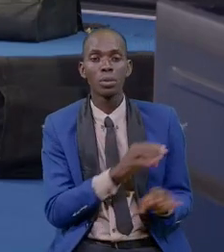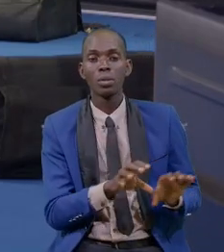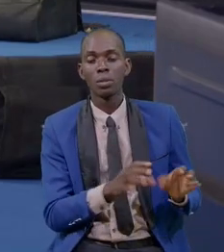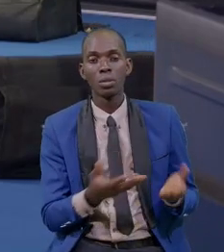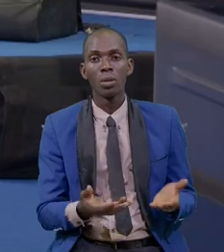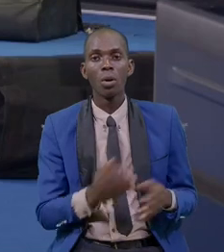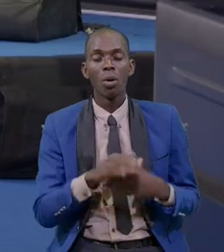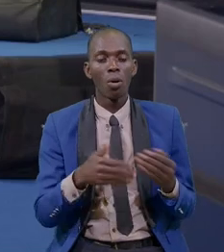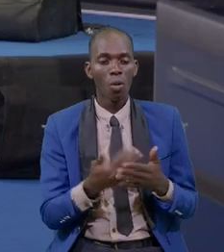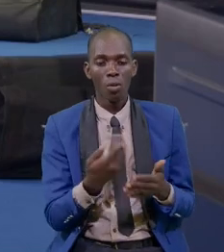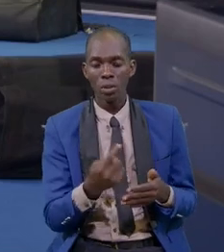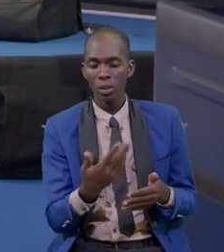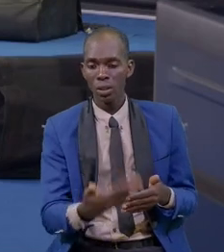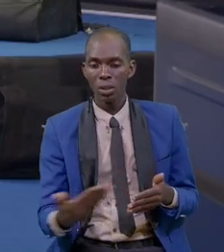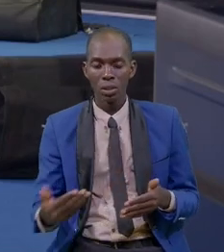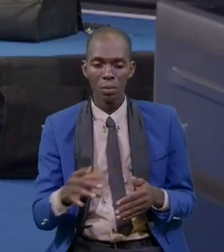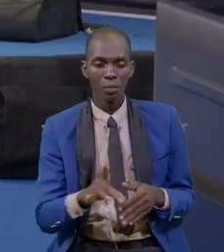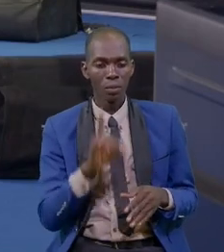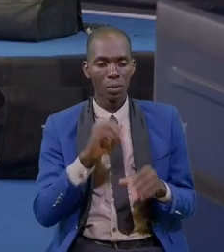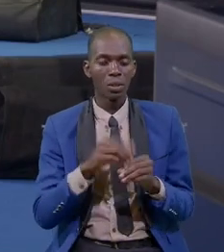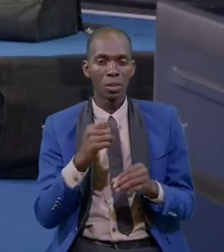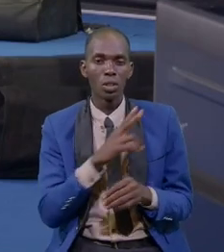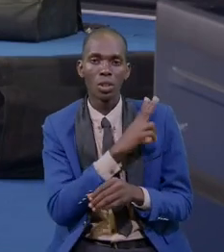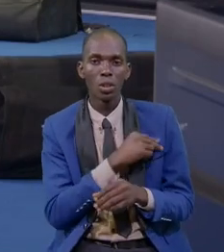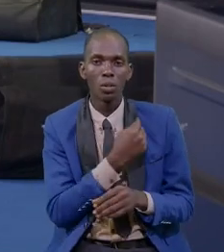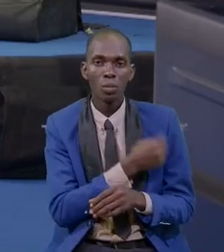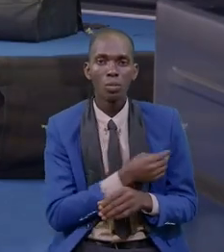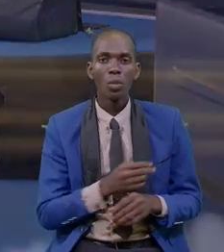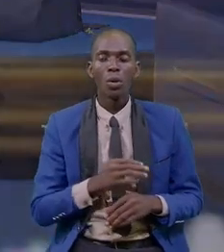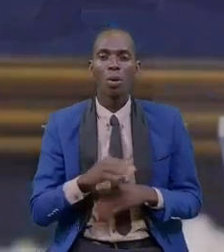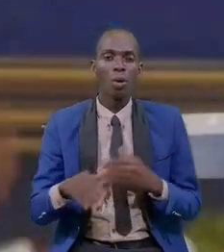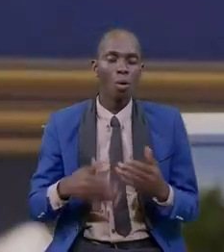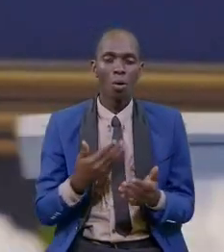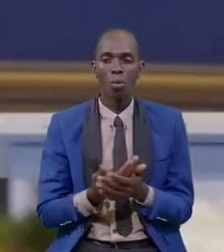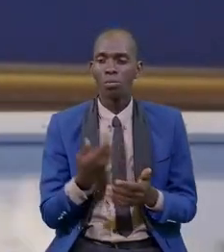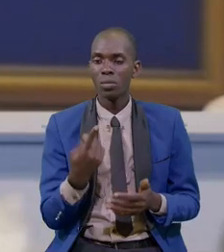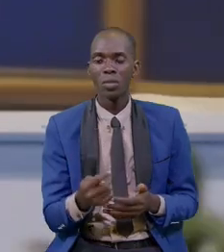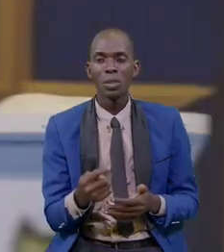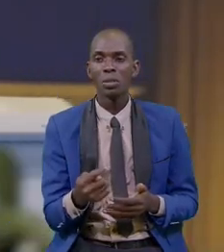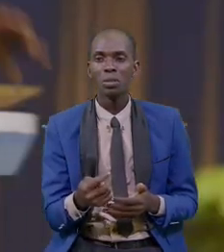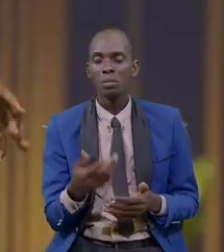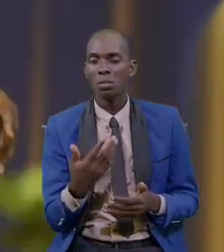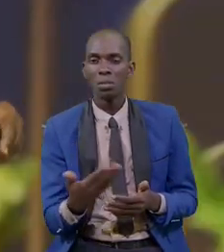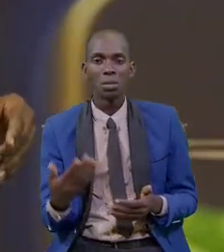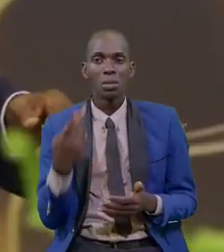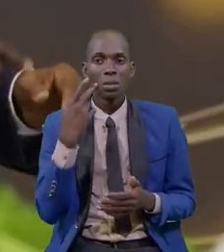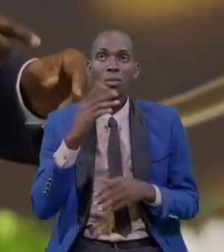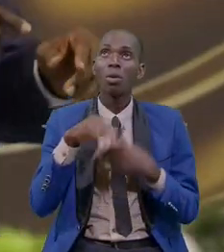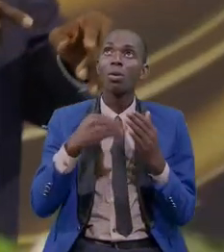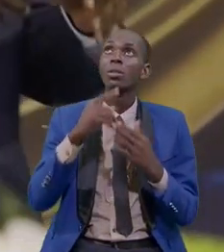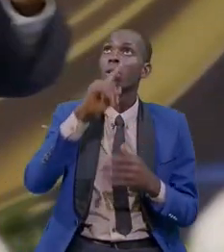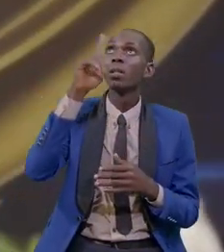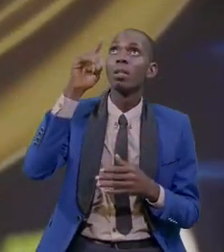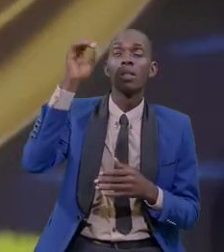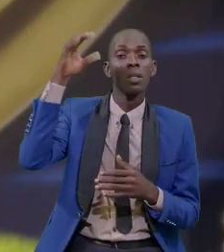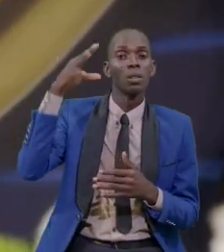ont fait. Vous voyez dans les hôpitaux, les gadgets, les nouvelles que nous avons, la civilisation. Regardez la lumière.